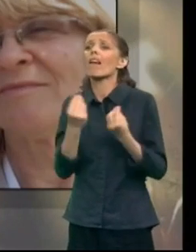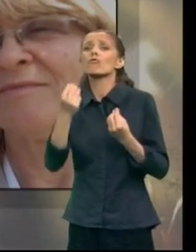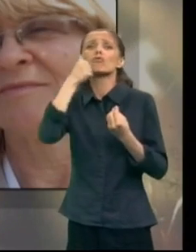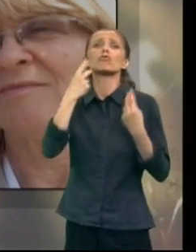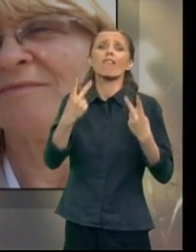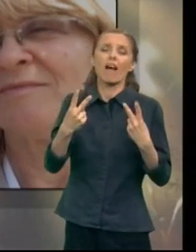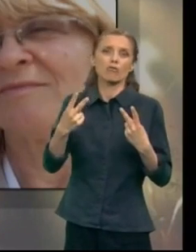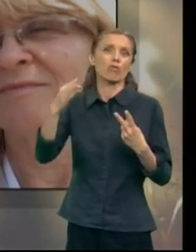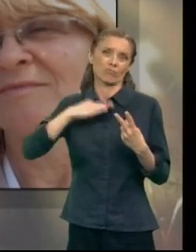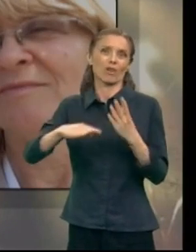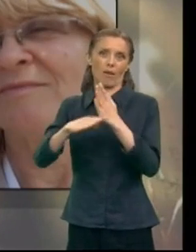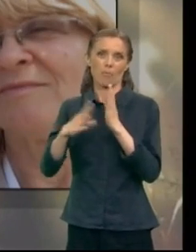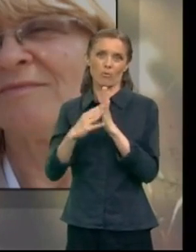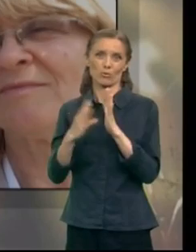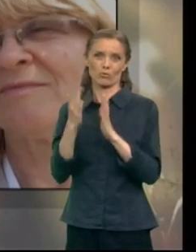životu.